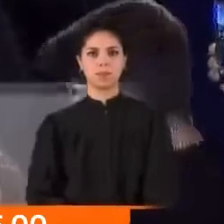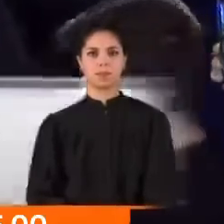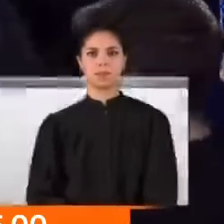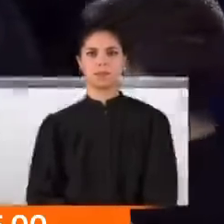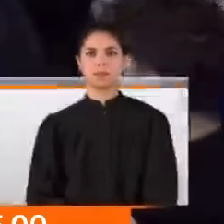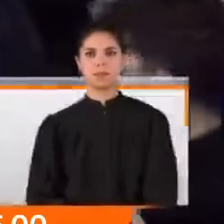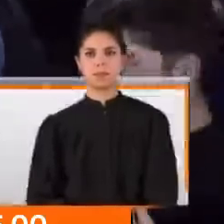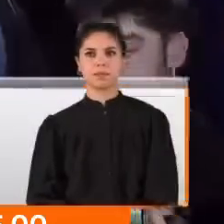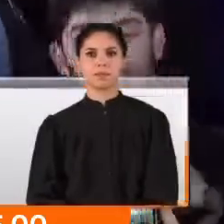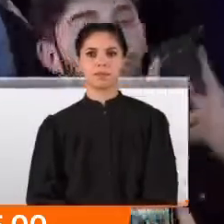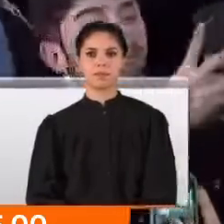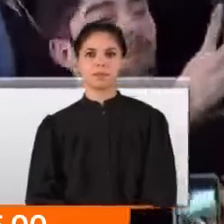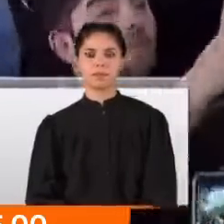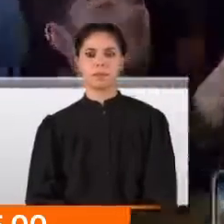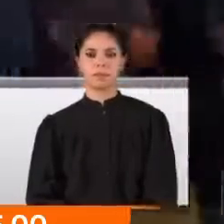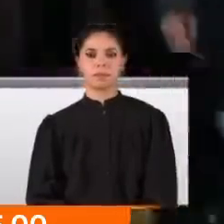Duyan.